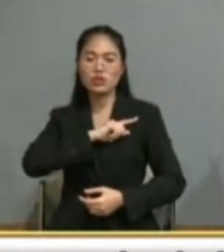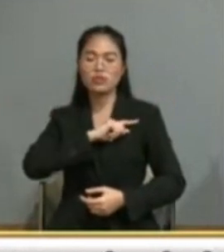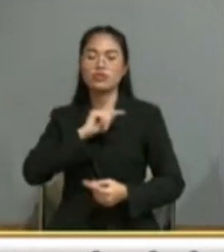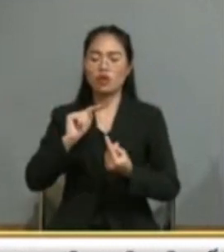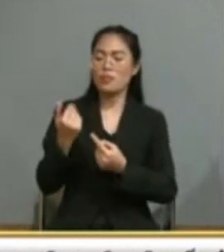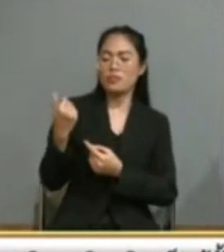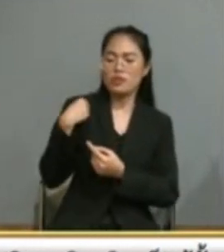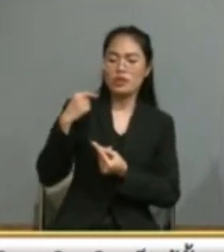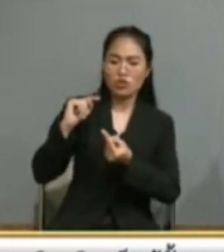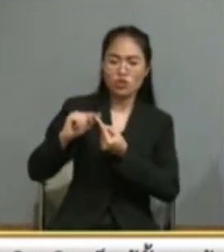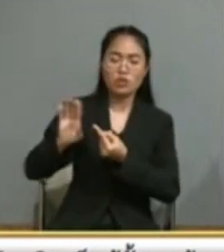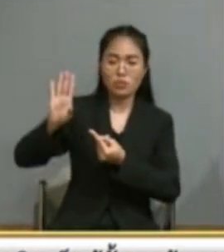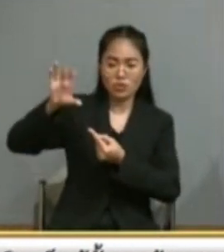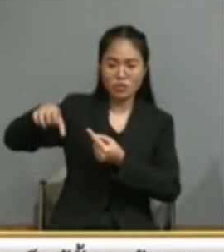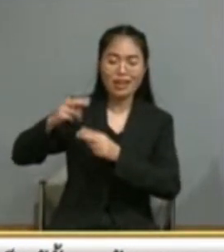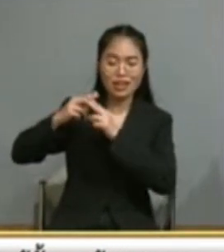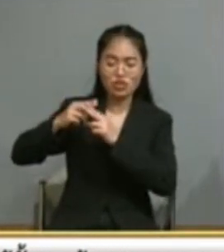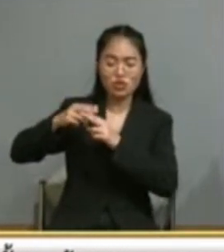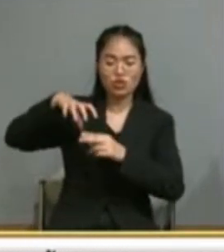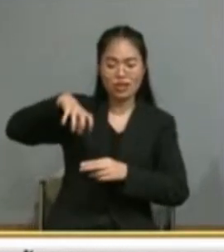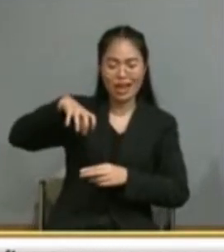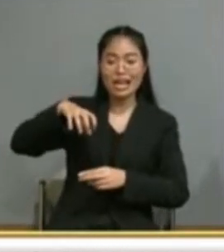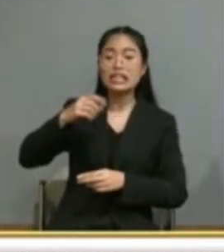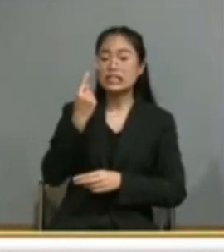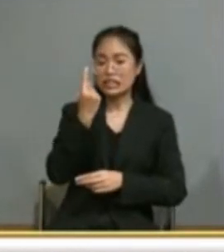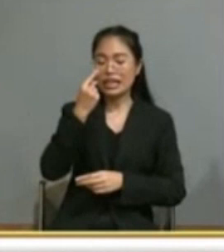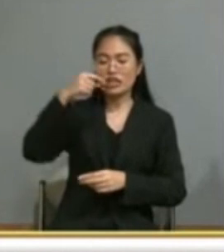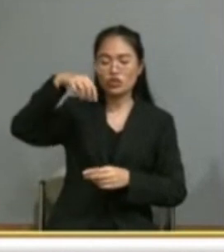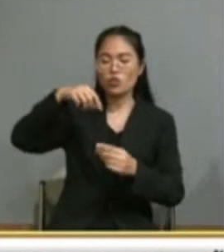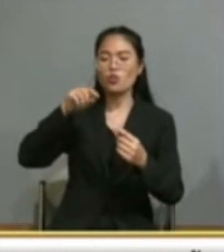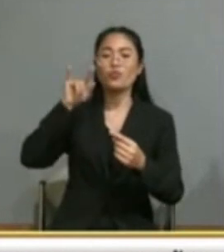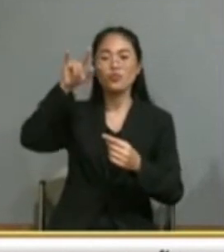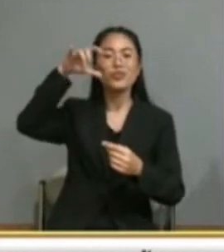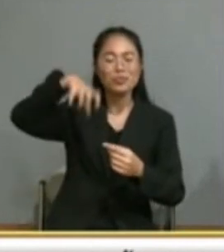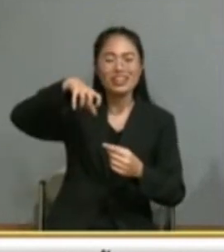ของบางกอก Airway มีจำนวน 1 แห่ง คือ ถ้าอัศยาณที่สมุย